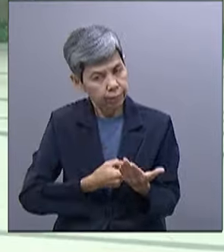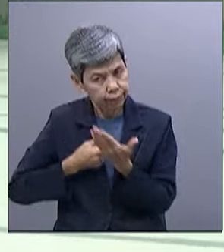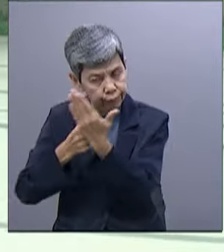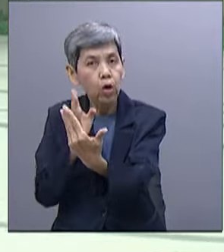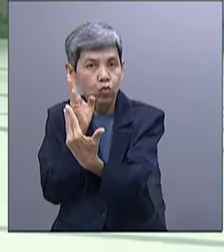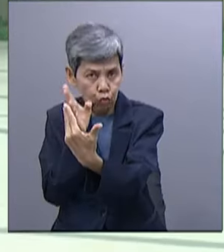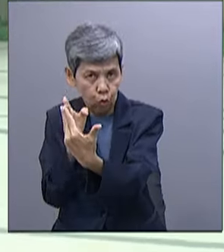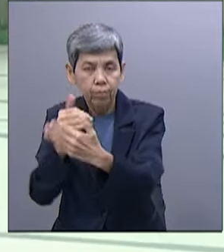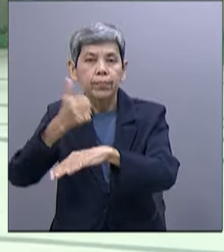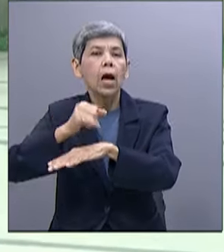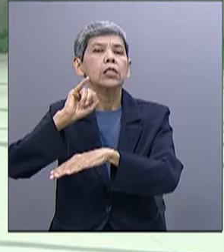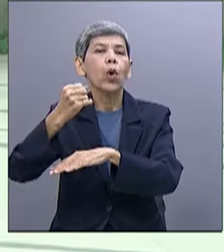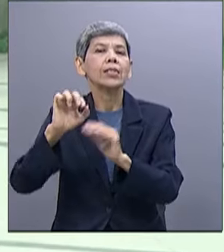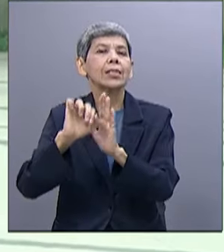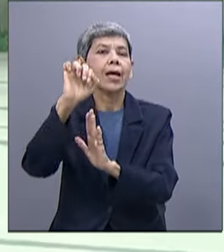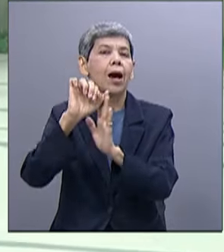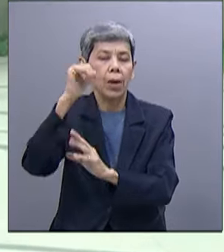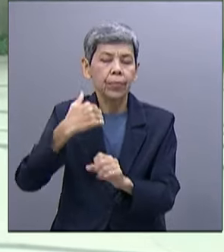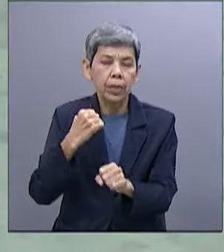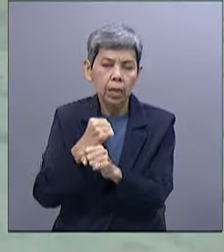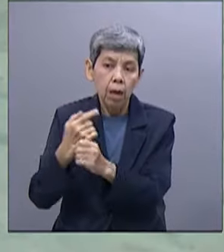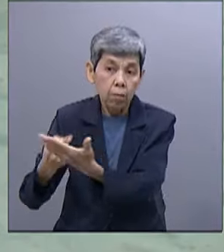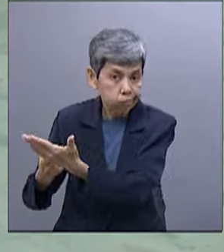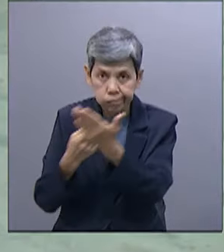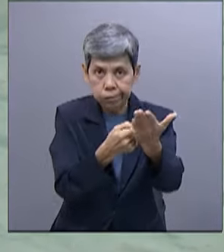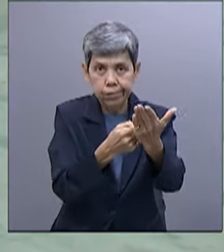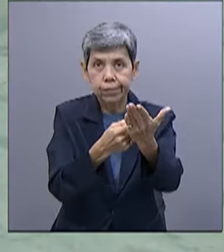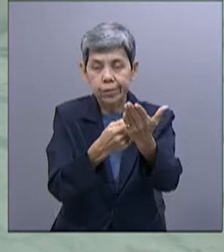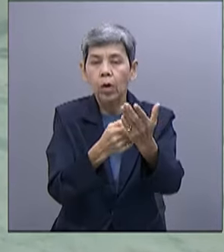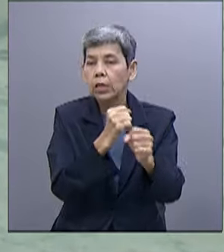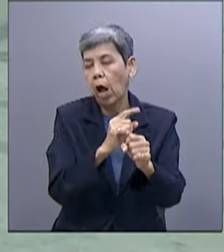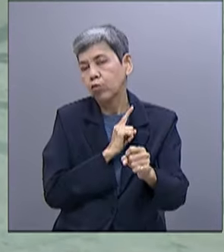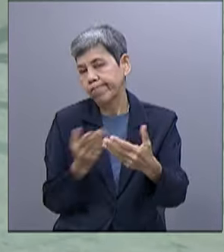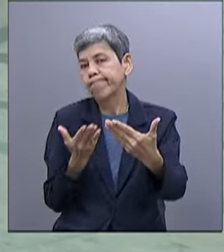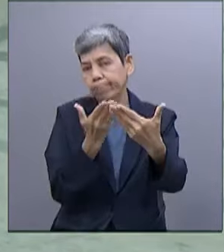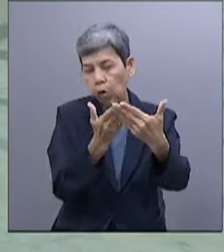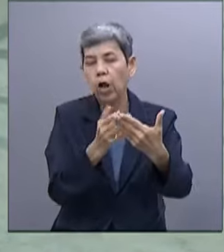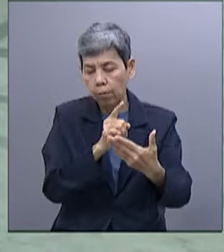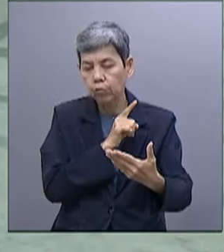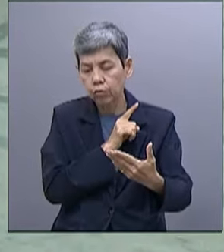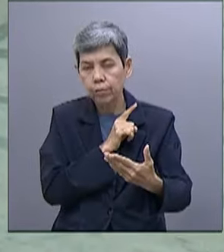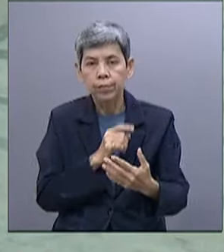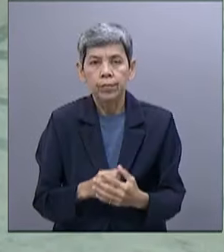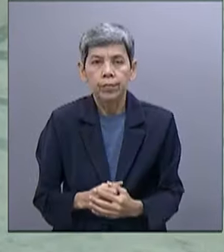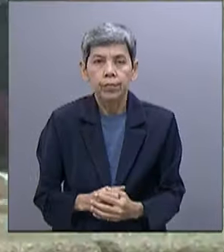องเรียนต่อผู้ราชการจังหวัดแล้วก็ให้นำเรื่องส่งต่อไปยังหน่วยงานที่เกี่ยวข้องต่อไปค่ะ